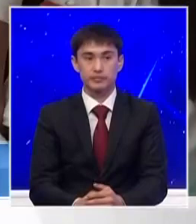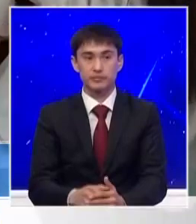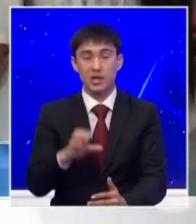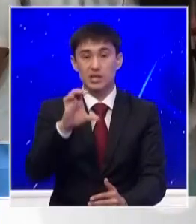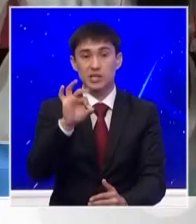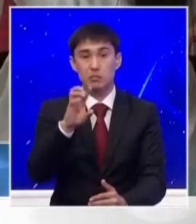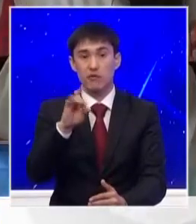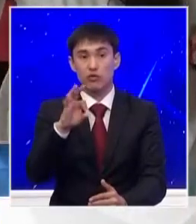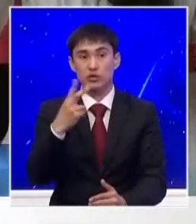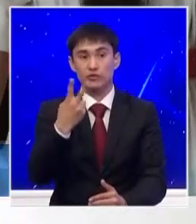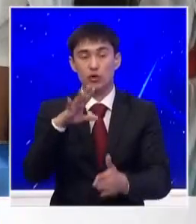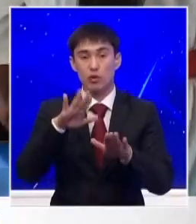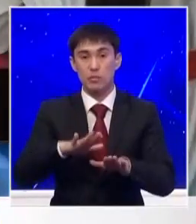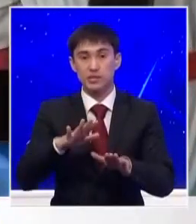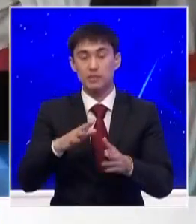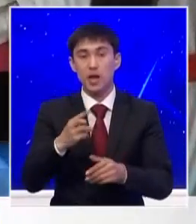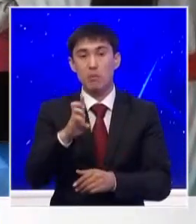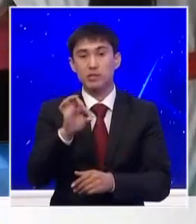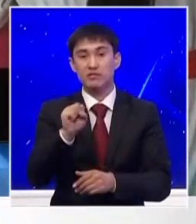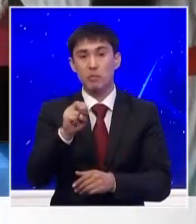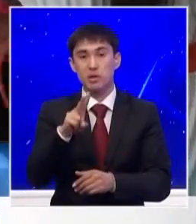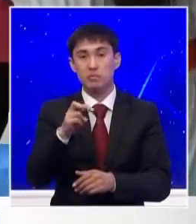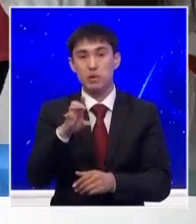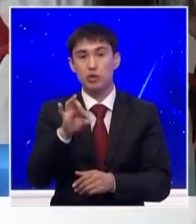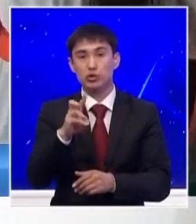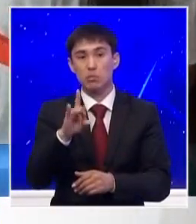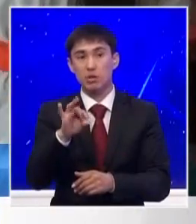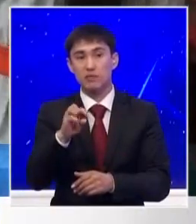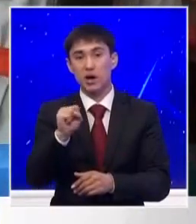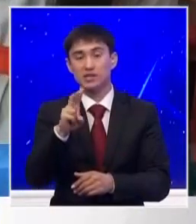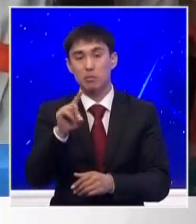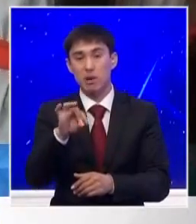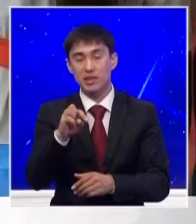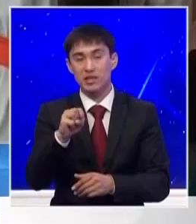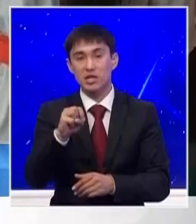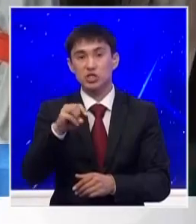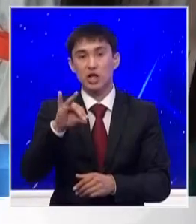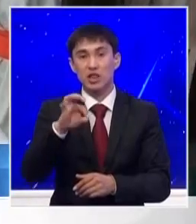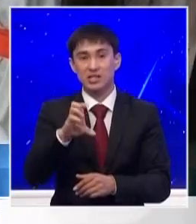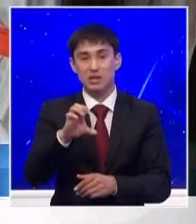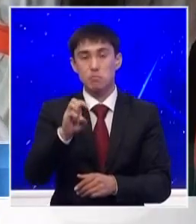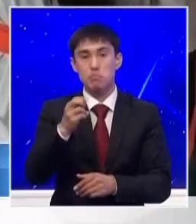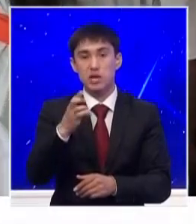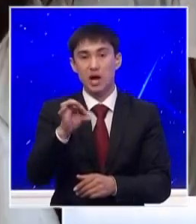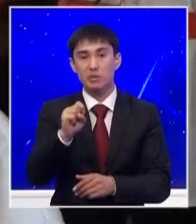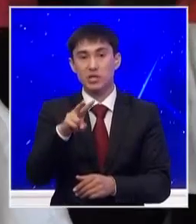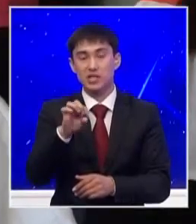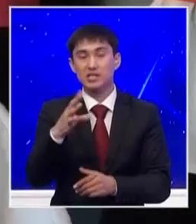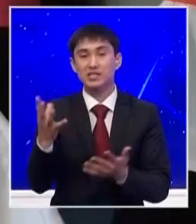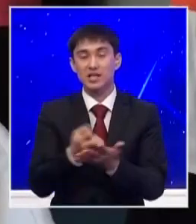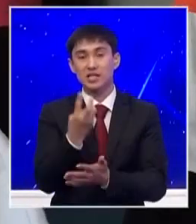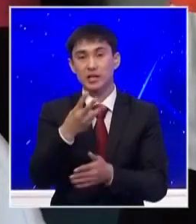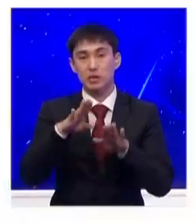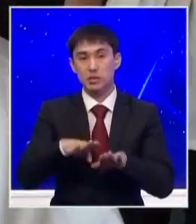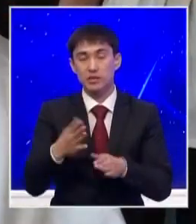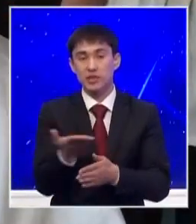Серикбай Олжас занял второе место. Абасов Амир, Берикулы Жамболат, Дильшат Азамат, Серикбай Жалгас, Серикбай Бекжан заняли третье место.